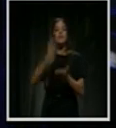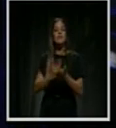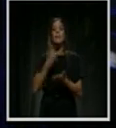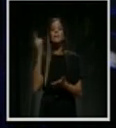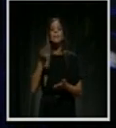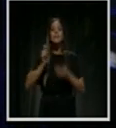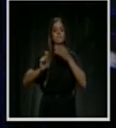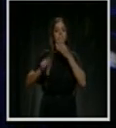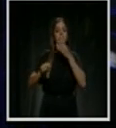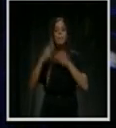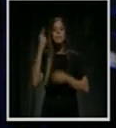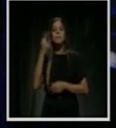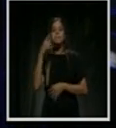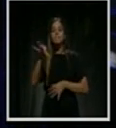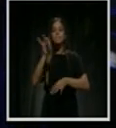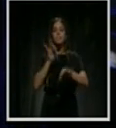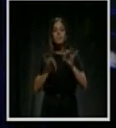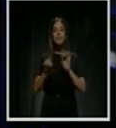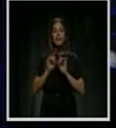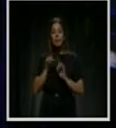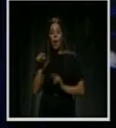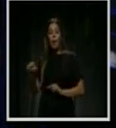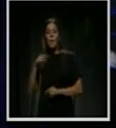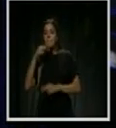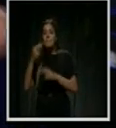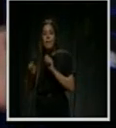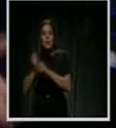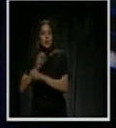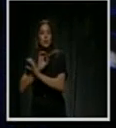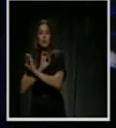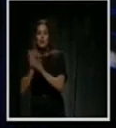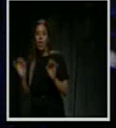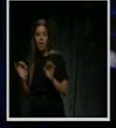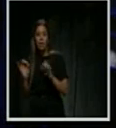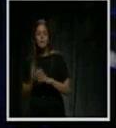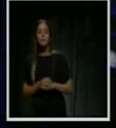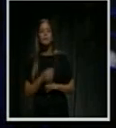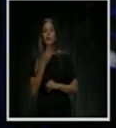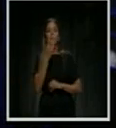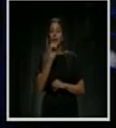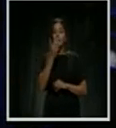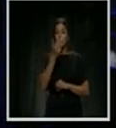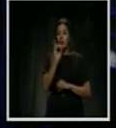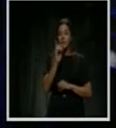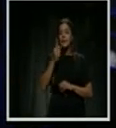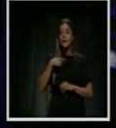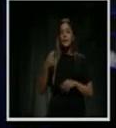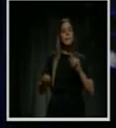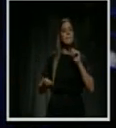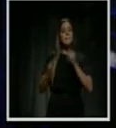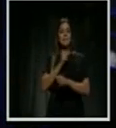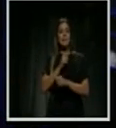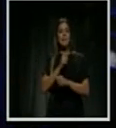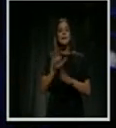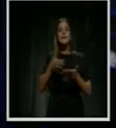skont il-pjaċir tiegħu ta' dakinhar u ma bidlu xejn għax dik kienet il-konvenjenza fl-2020 jiena tellaqt proċess fejn bdilt il-mod kif jinħatar il-Prim Imħallef,